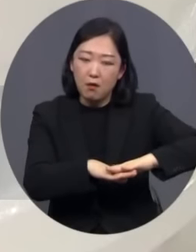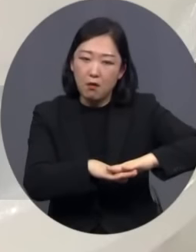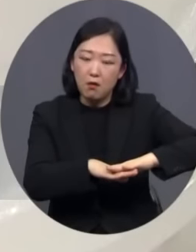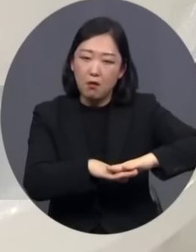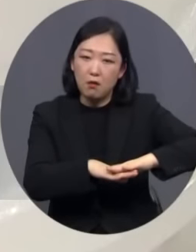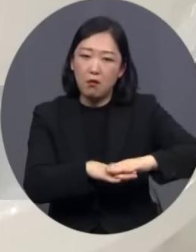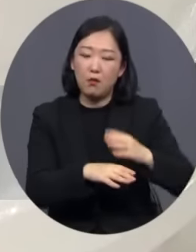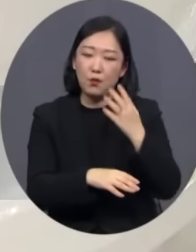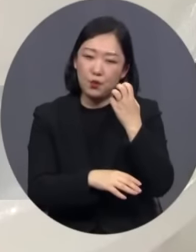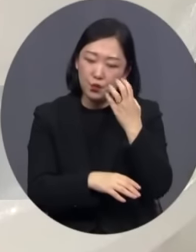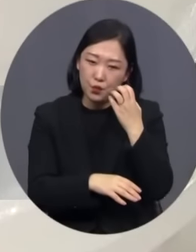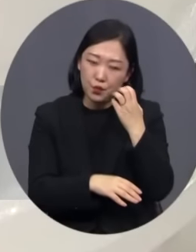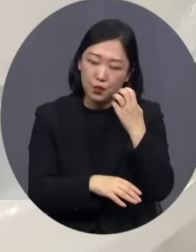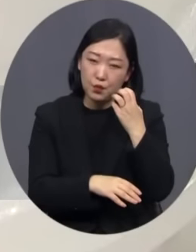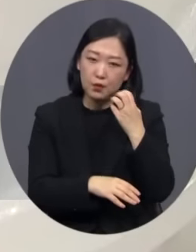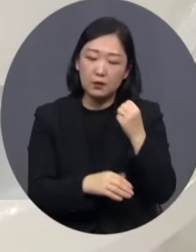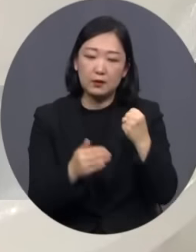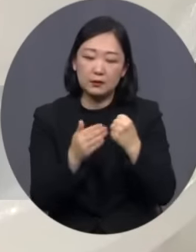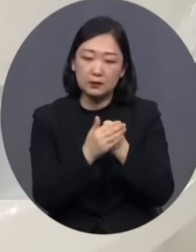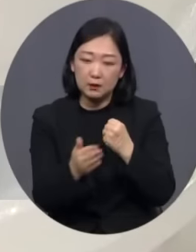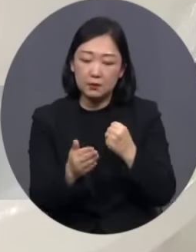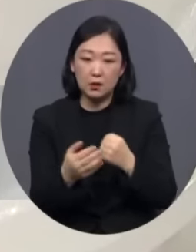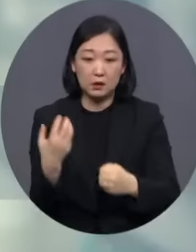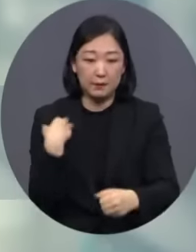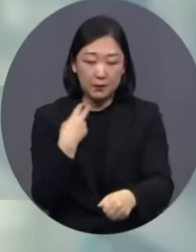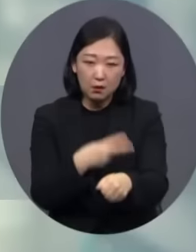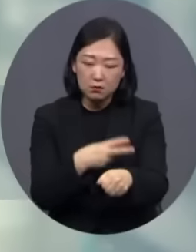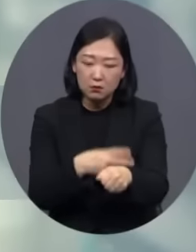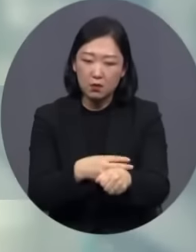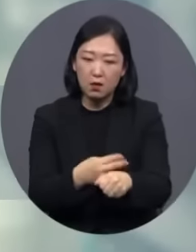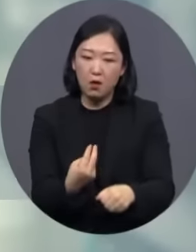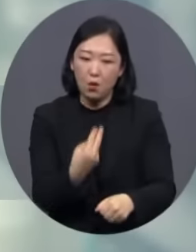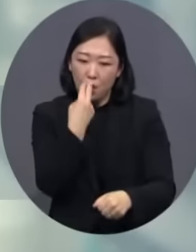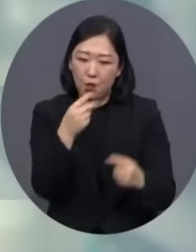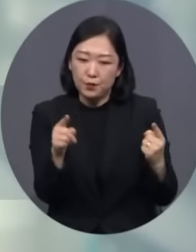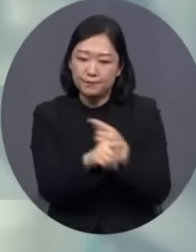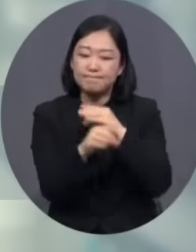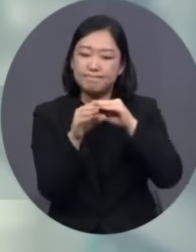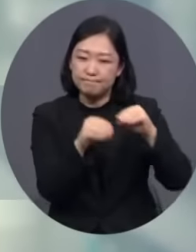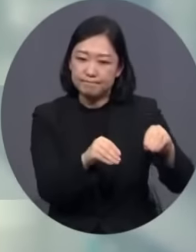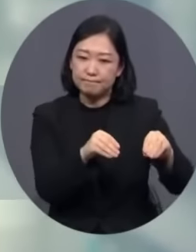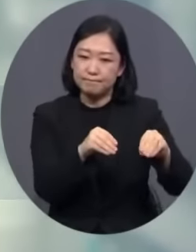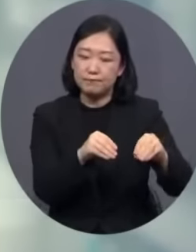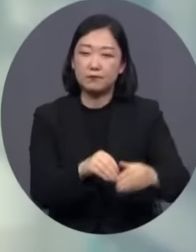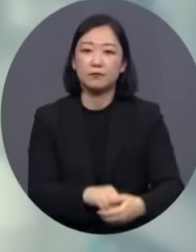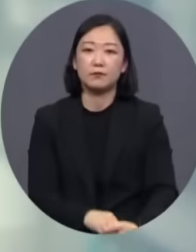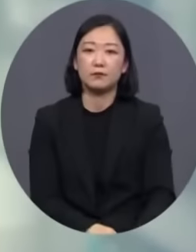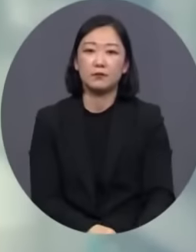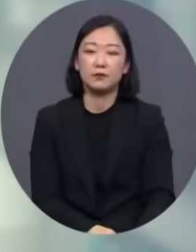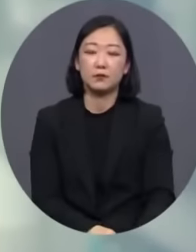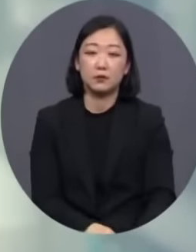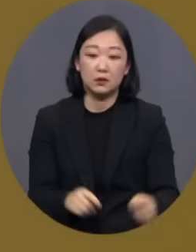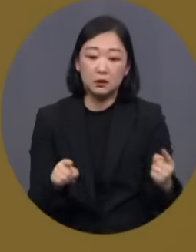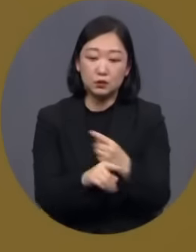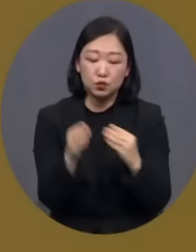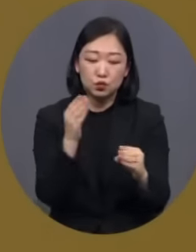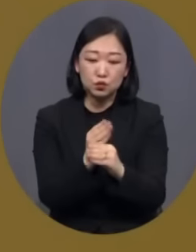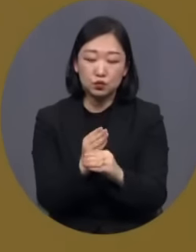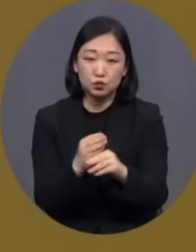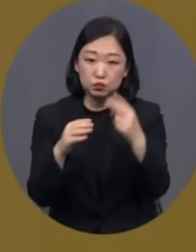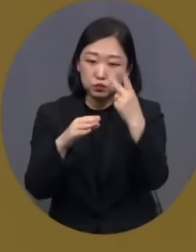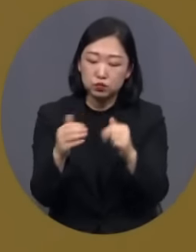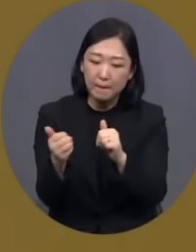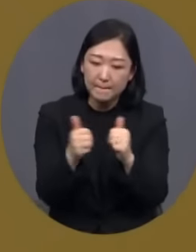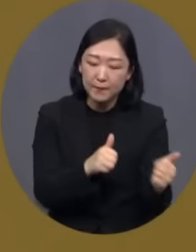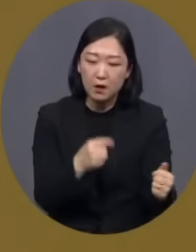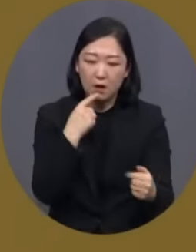심신빈맥 소견이 보여가지고 담당 의사는 고압산소 중단을 요구한 거거든요. 치료를 받던 다이버가 숨지고